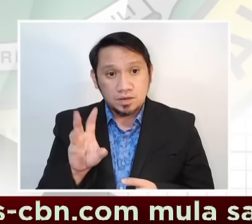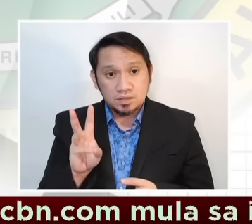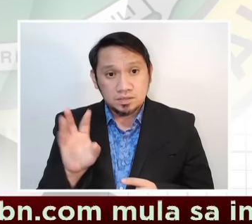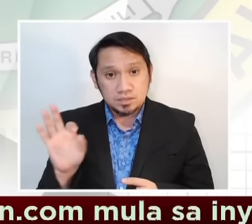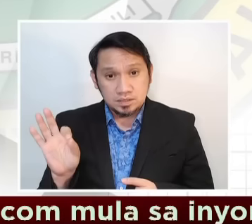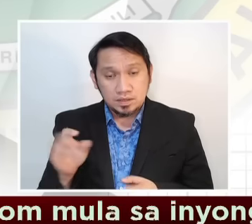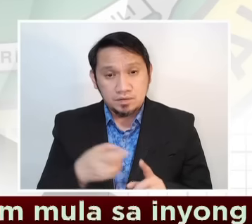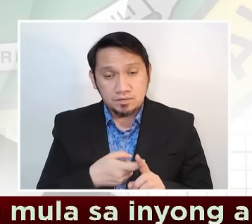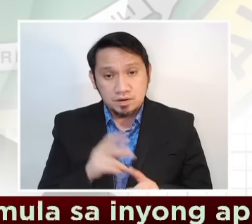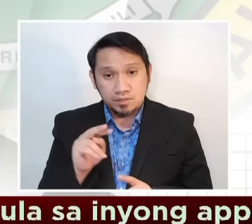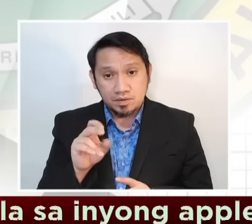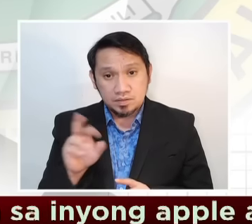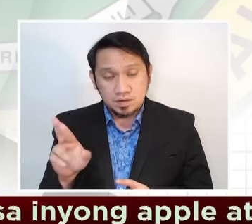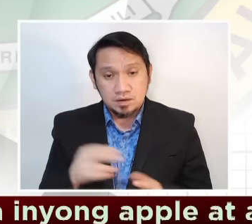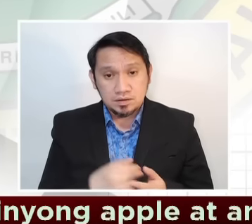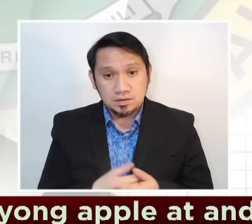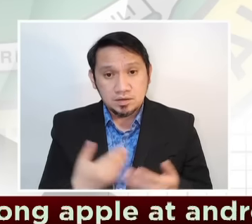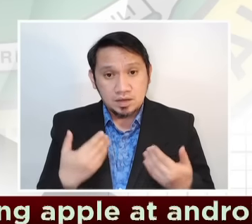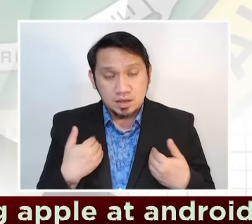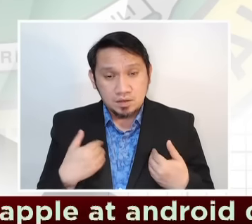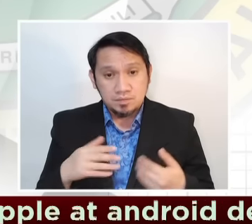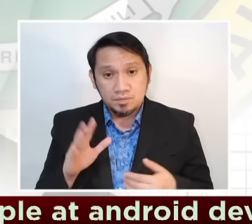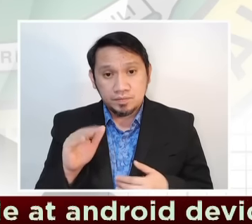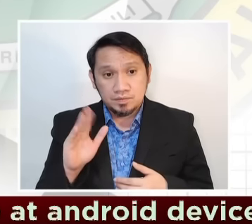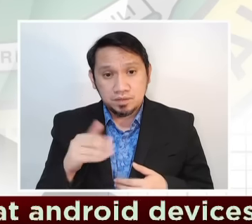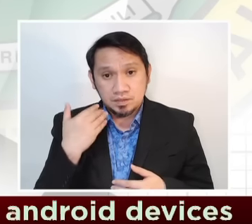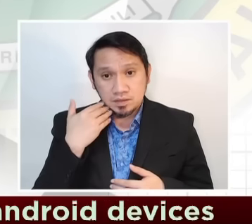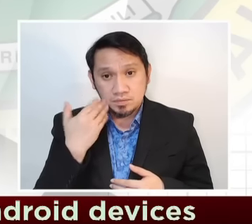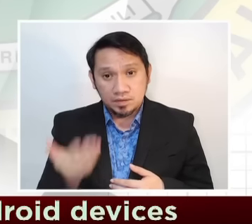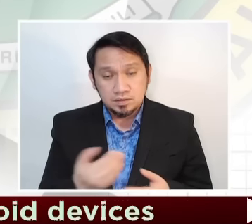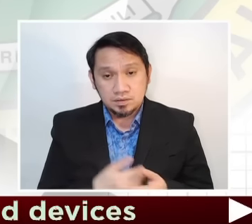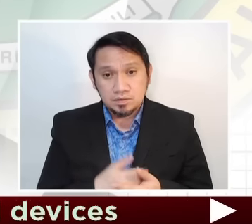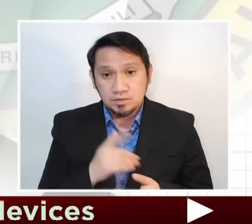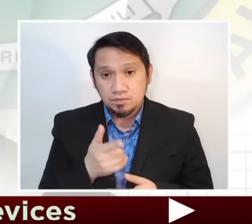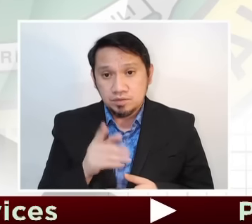NCR. May 15 ring naitalang namatay. Umalo naman sa